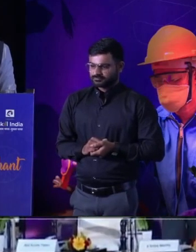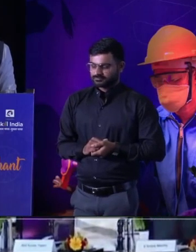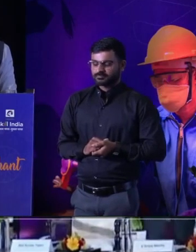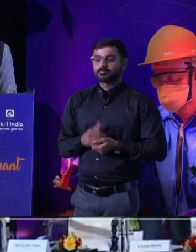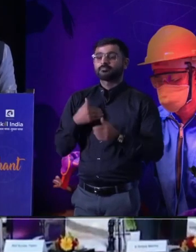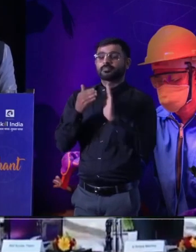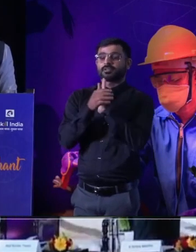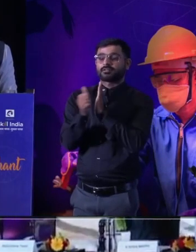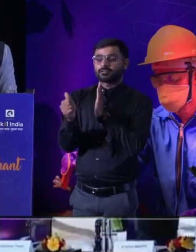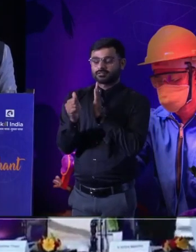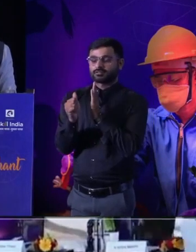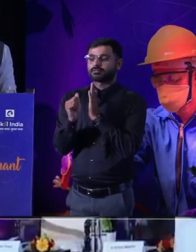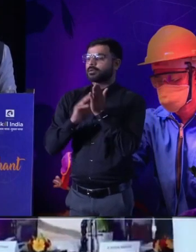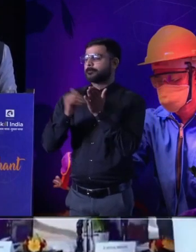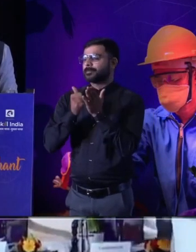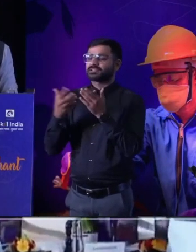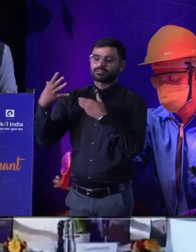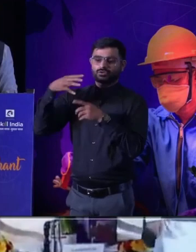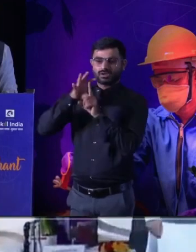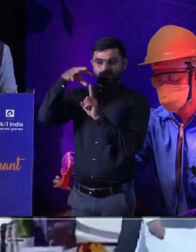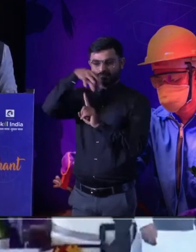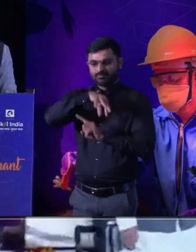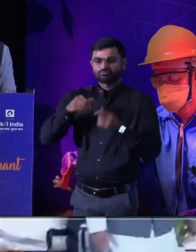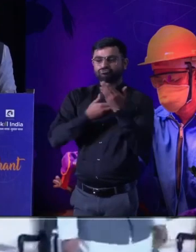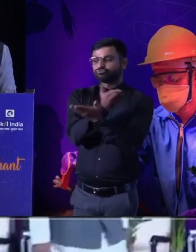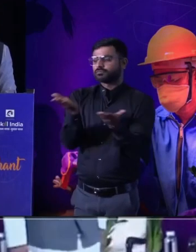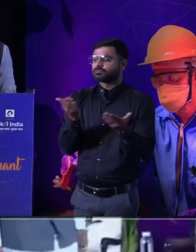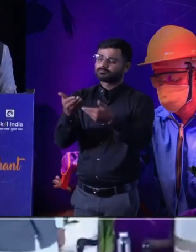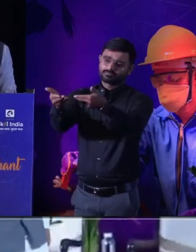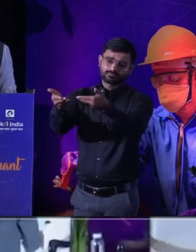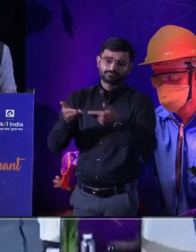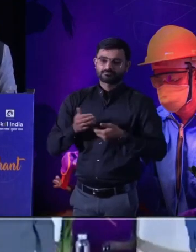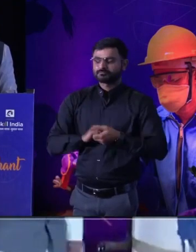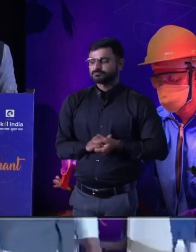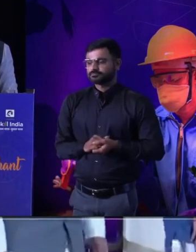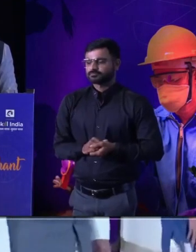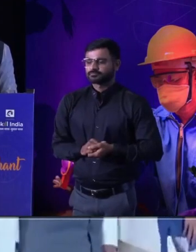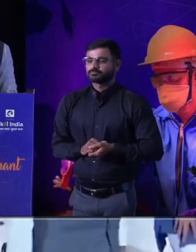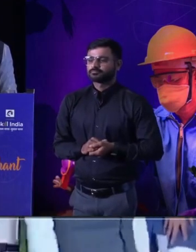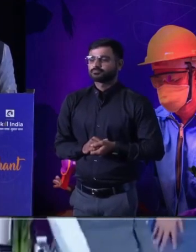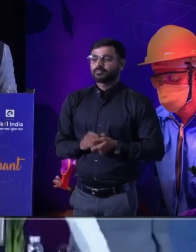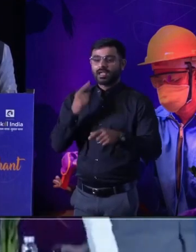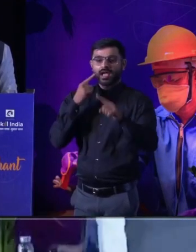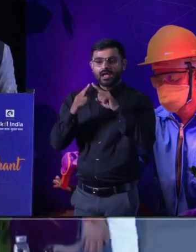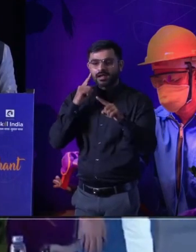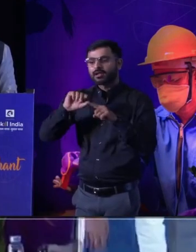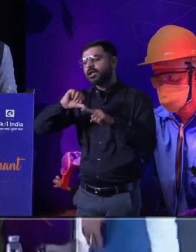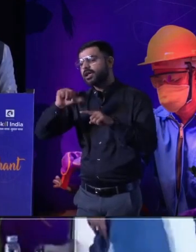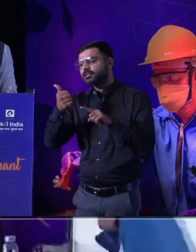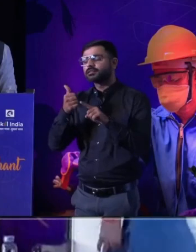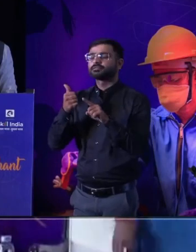मैं कौशल विकास और उद्यमशीलता मंत्रालय की ओर से आप सभी का हार्दिक स्वागत करता हूं। ITI तथा अन्य